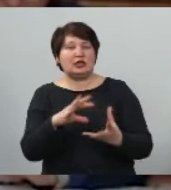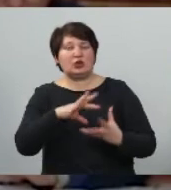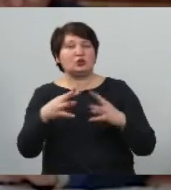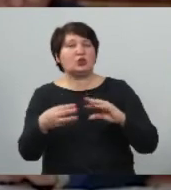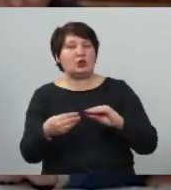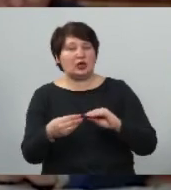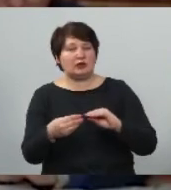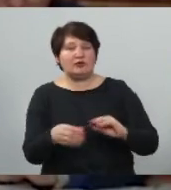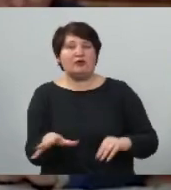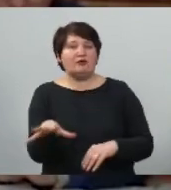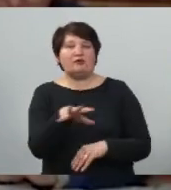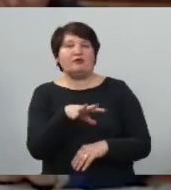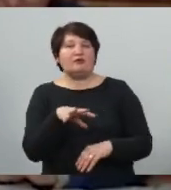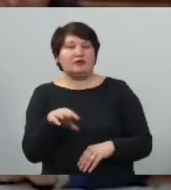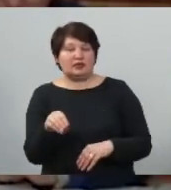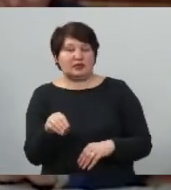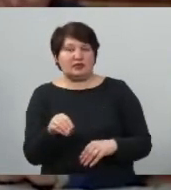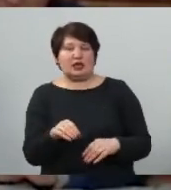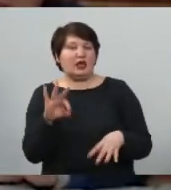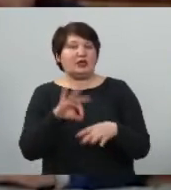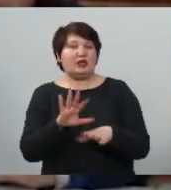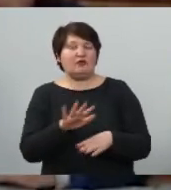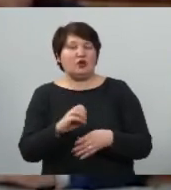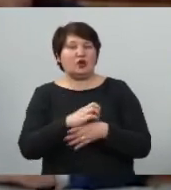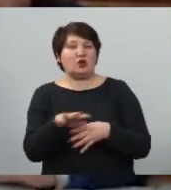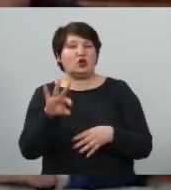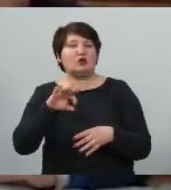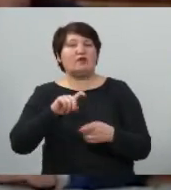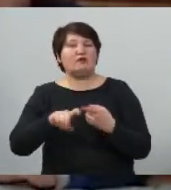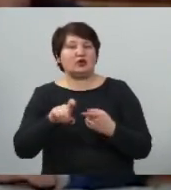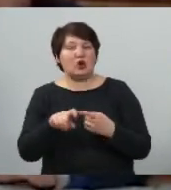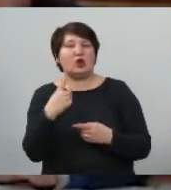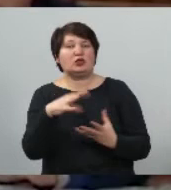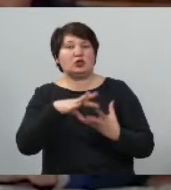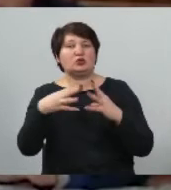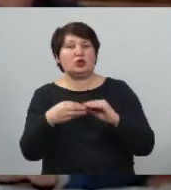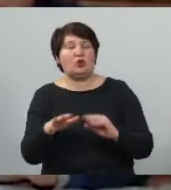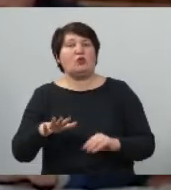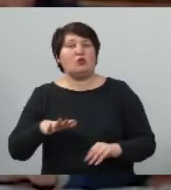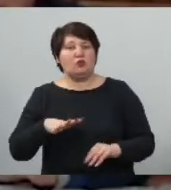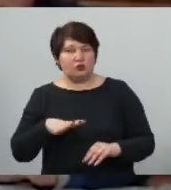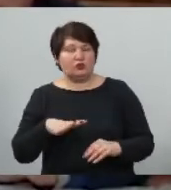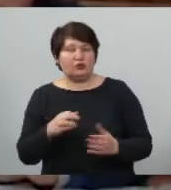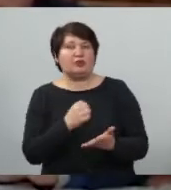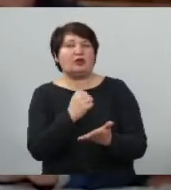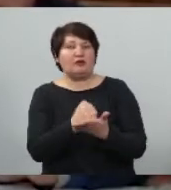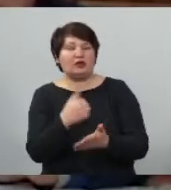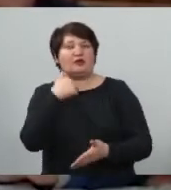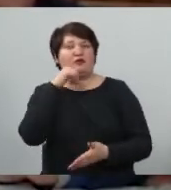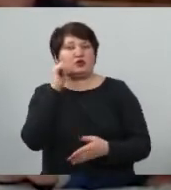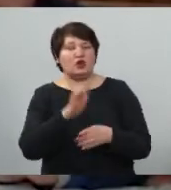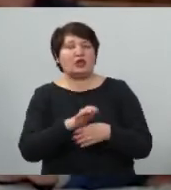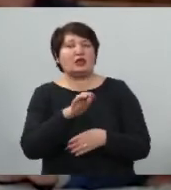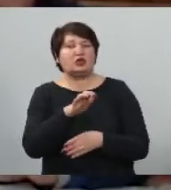всі негативні. Один результат, як ви знаєте, був позитивний. Вчора надійшов. Це